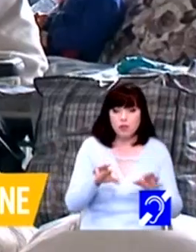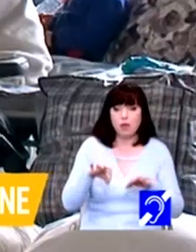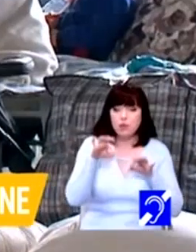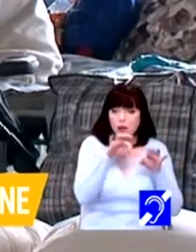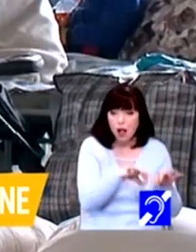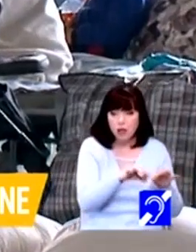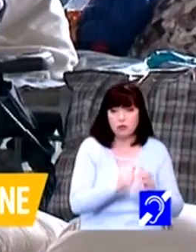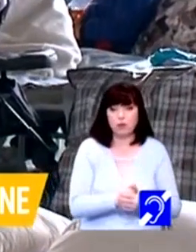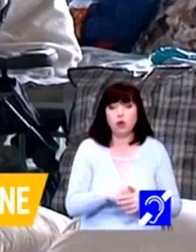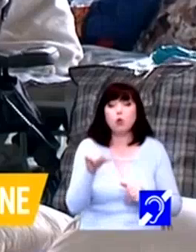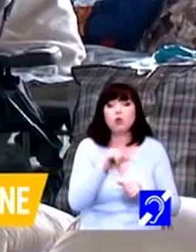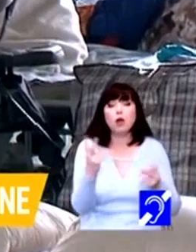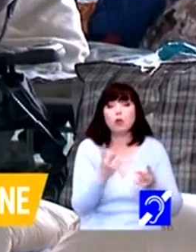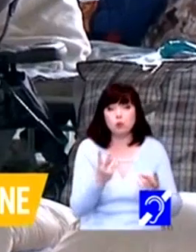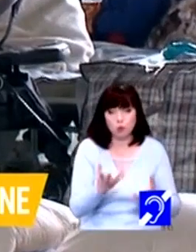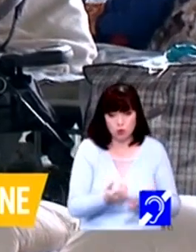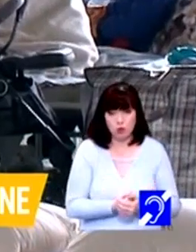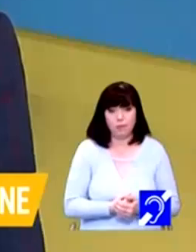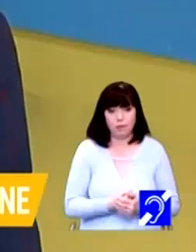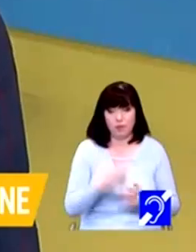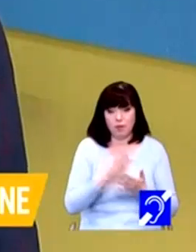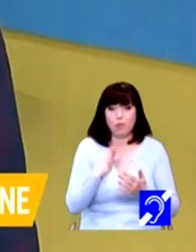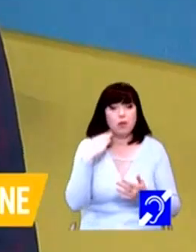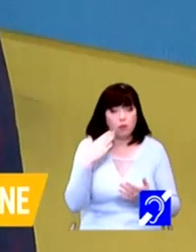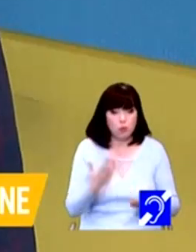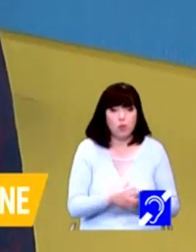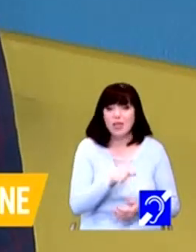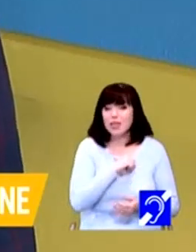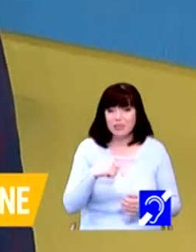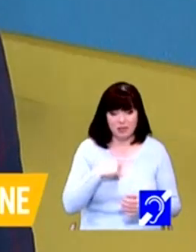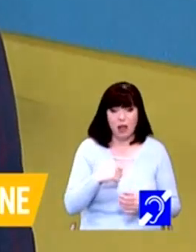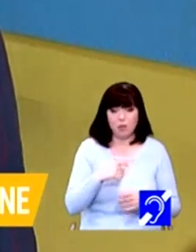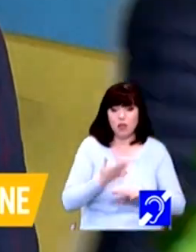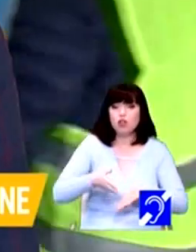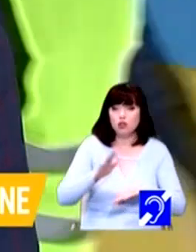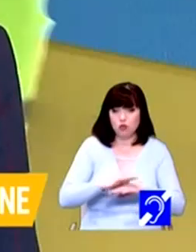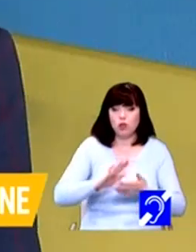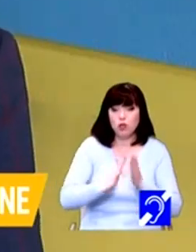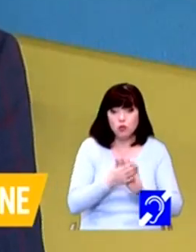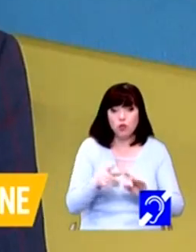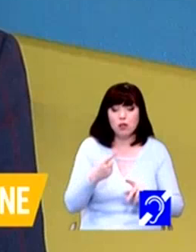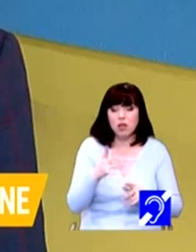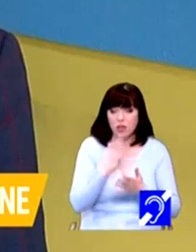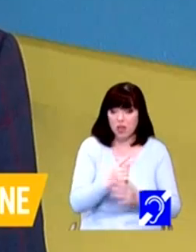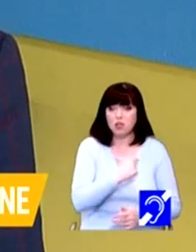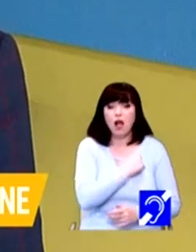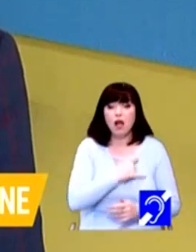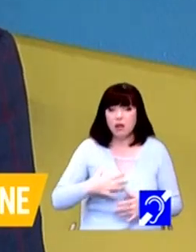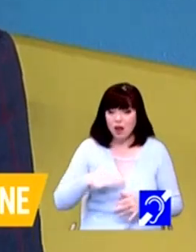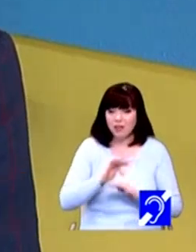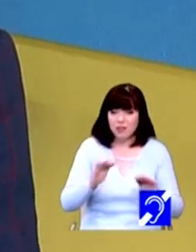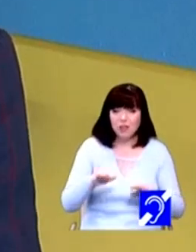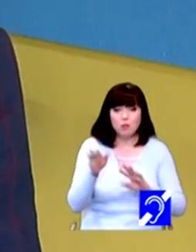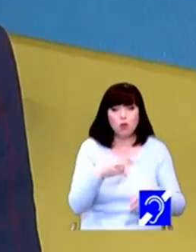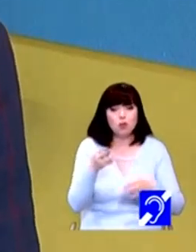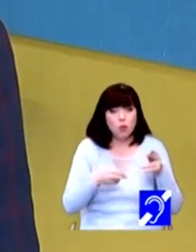transport să meargă, dacă au nevoie să meargă în România. Provocările cele mai mari sunt, deoarece sunt și copii răniți după operații, sunt